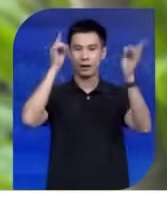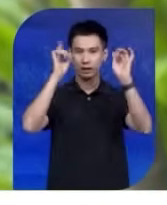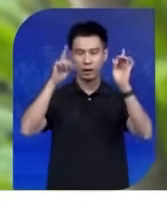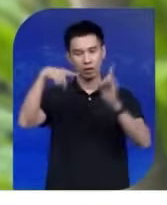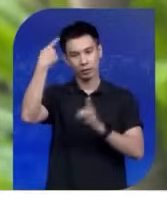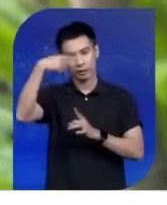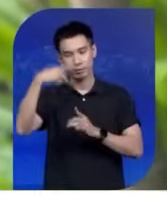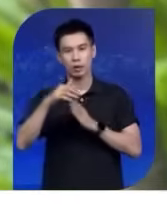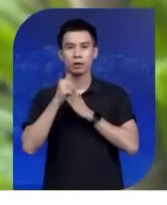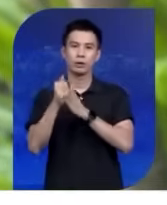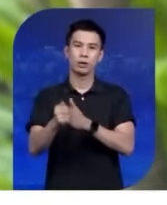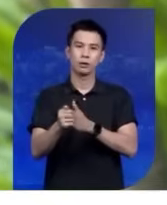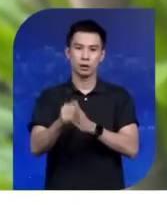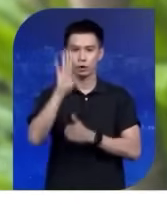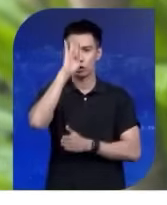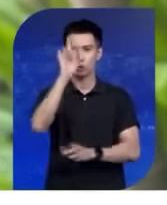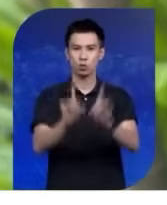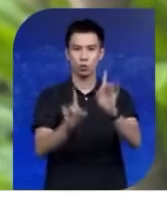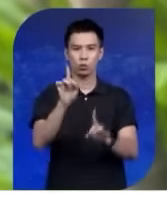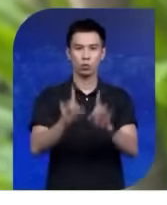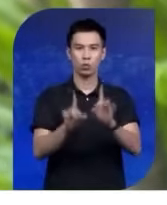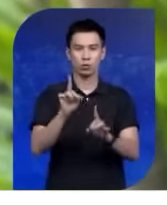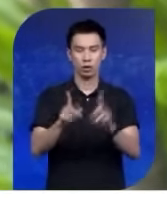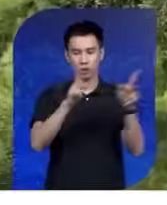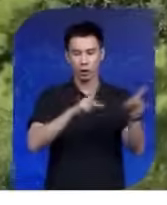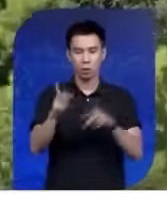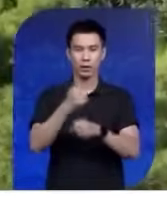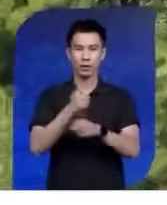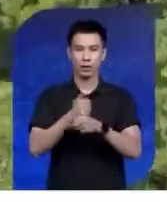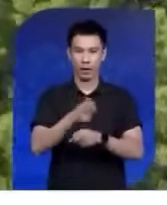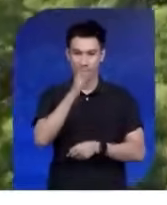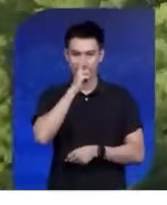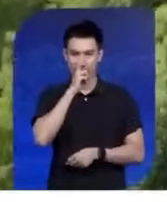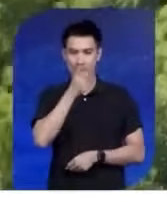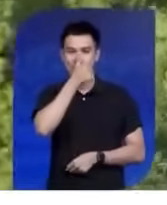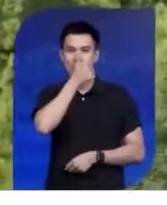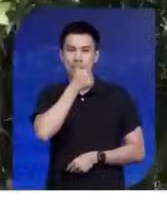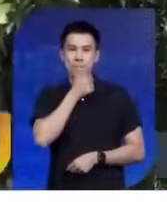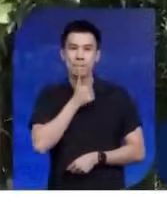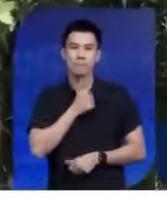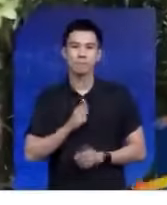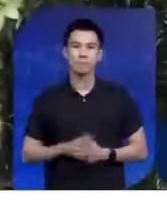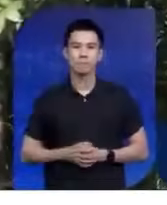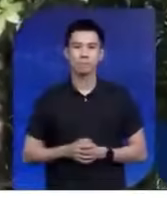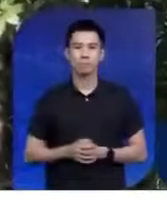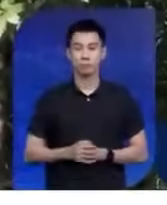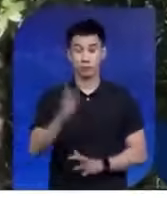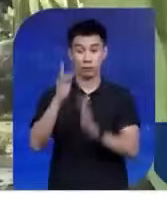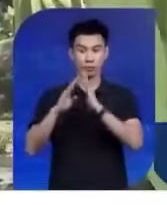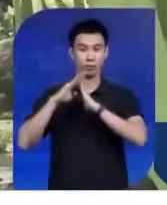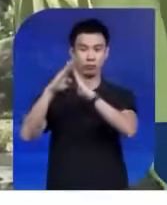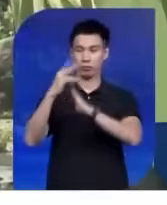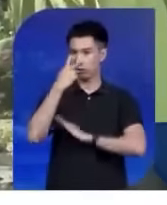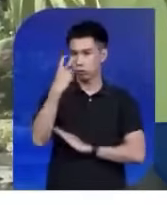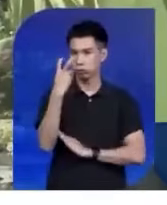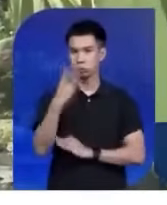hướng dẫn các cái chủ rừng thực hiện nghiêm các phương án phòng cháy cháy rừng đã được xây dựng tổ chức canh phòng thường trực cháy rừng tại khu vực có nguy cơ cao về